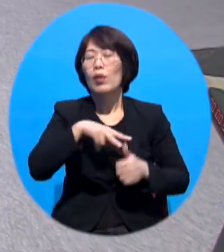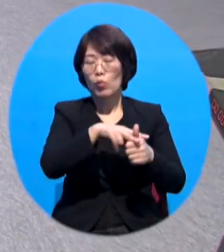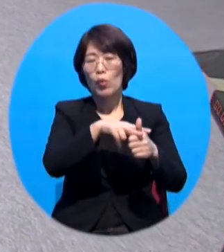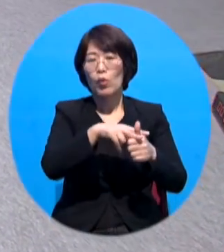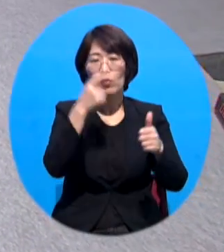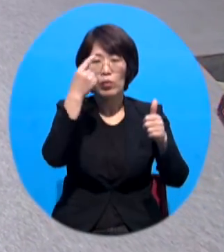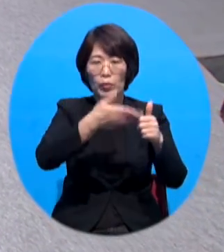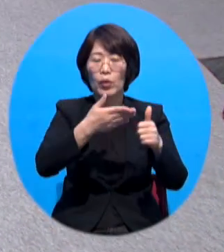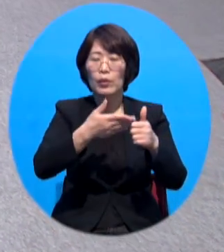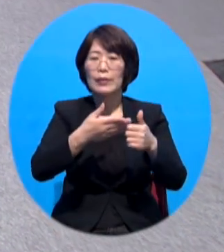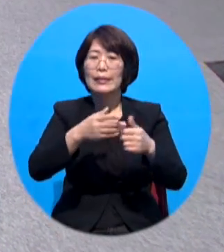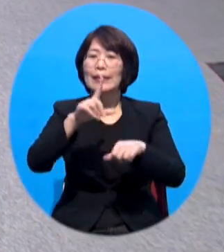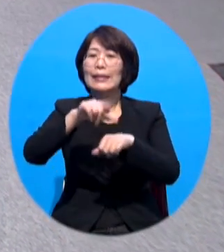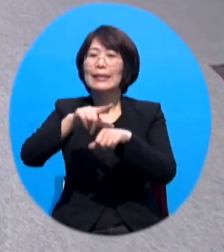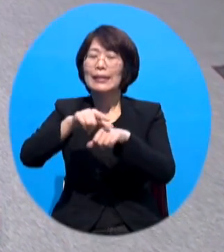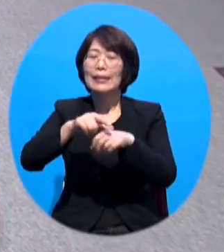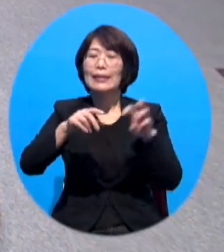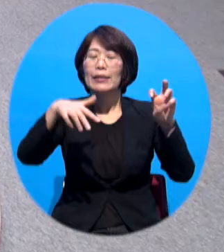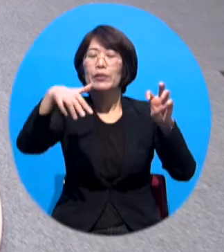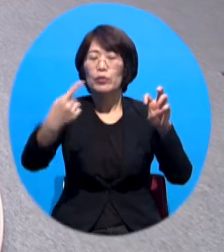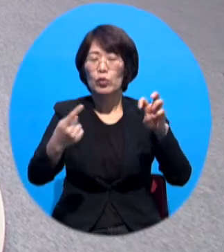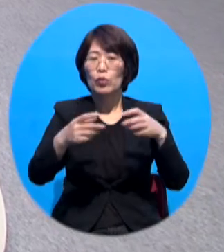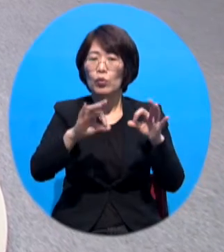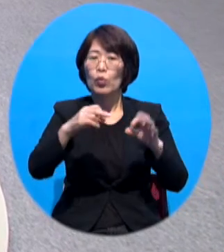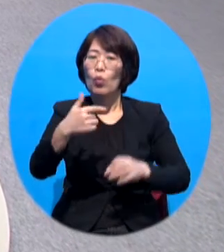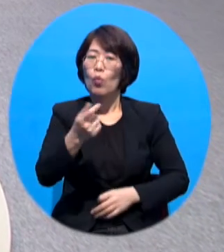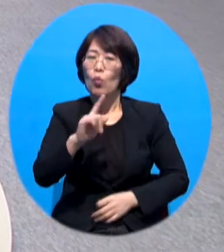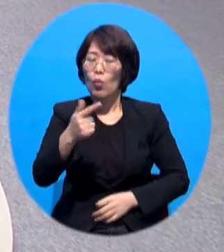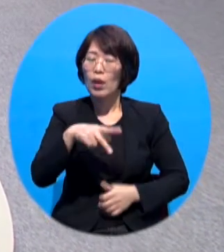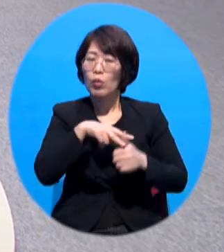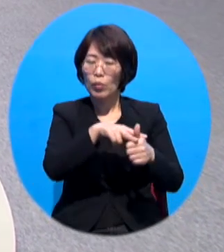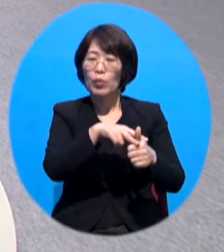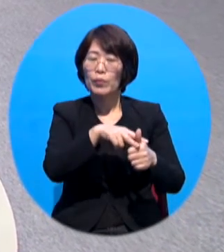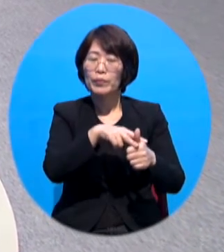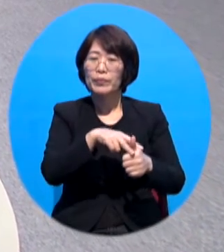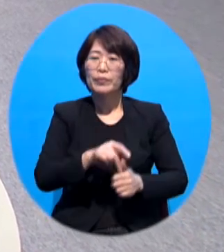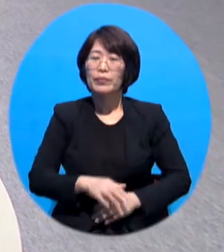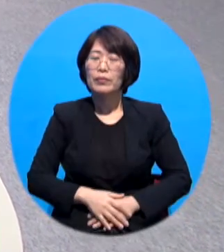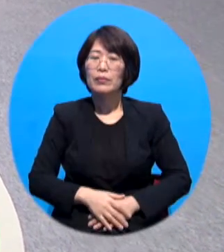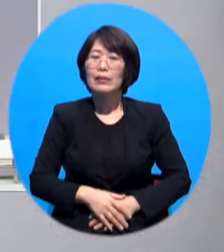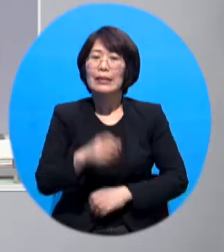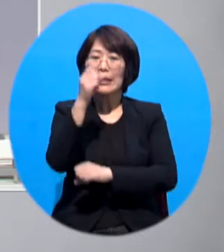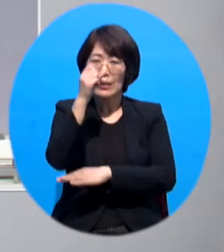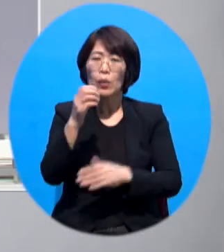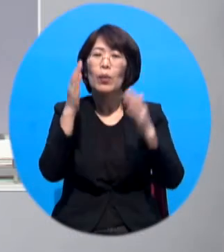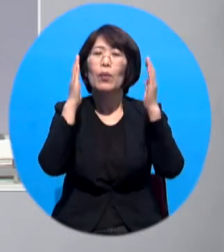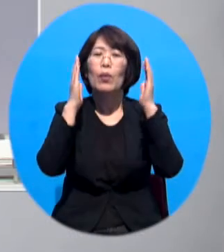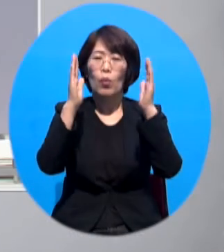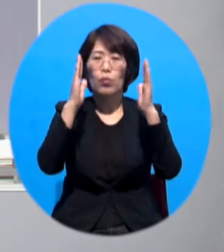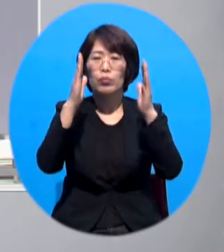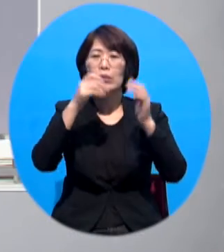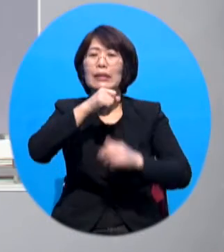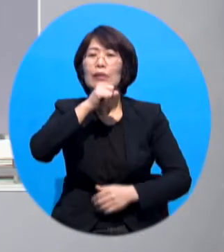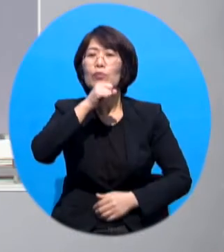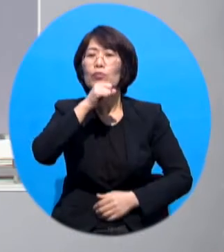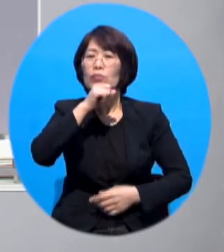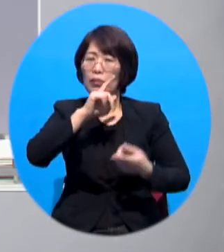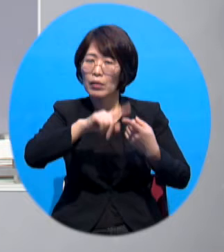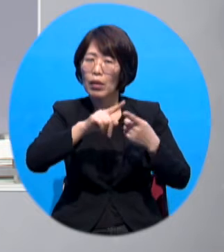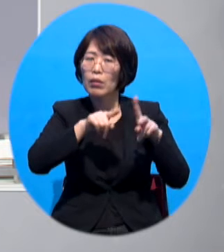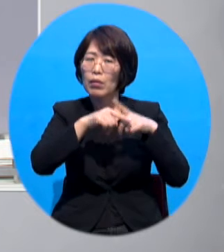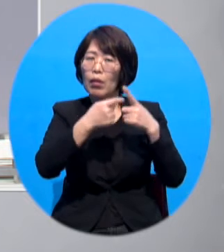주시구요 질문 씨가 30초 입니다 예 김동한 후보께서 는 기초 기본 학내 게 대한 이해가 높을 것으로